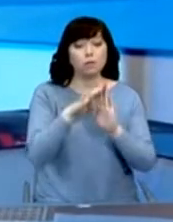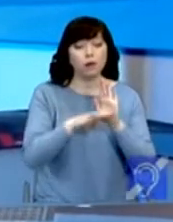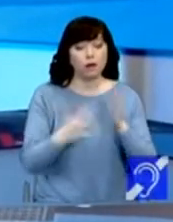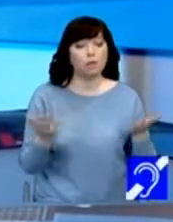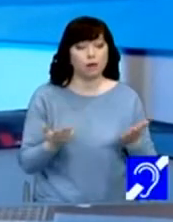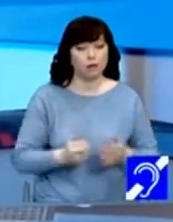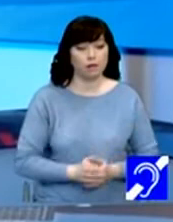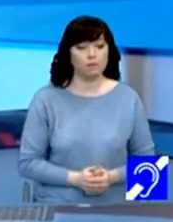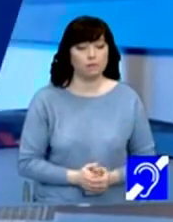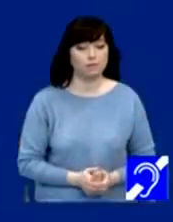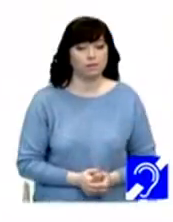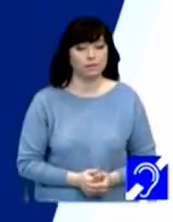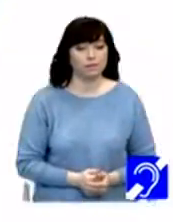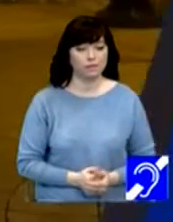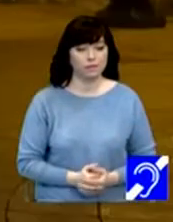ediții.